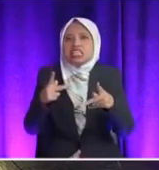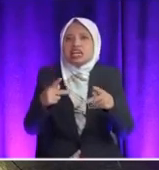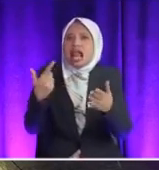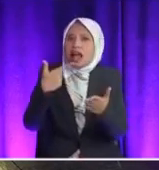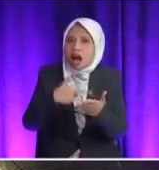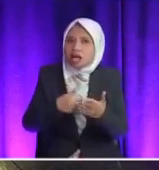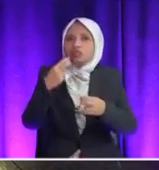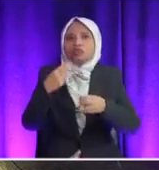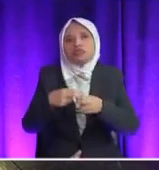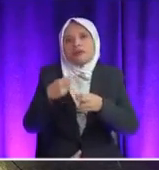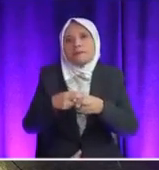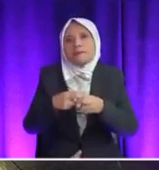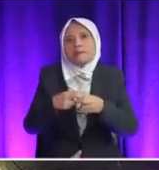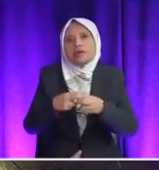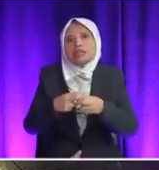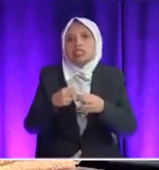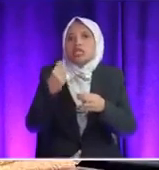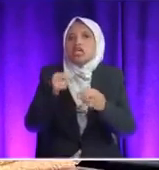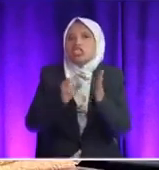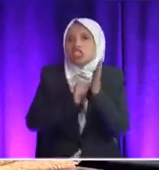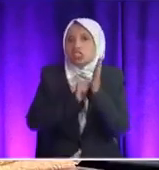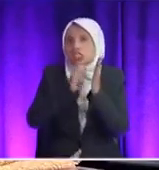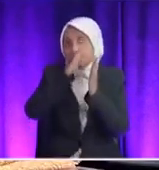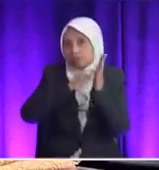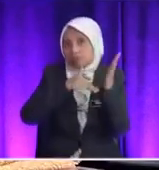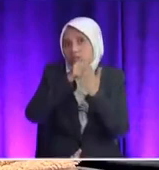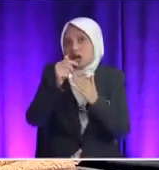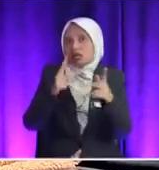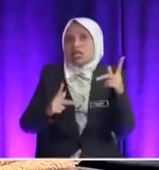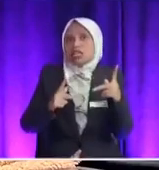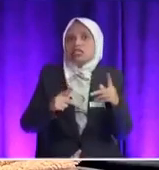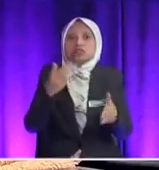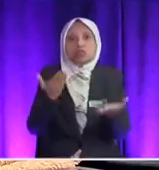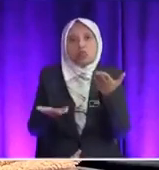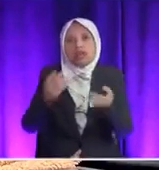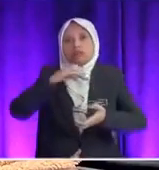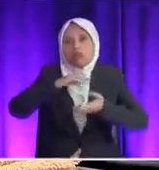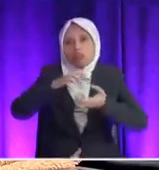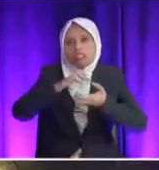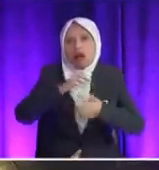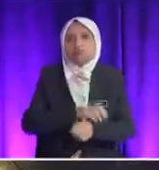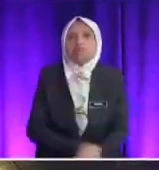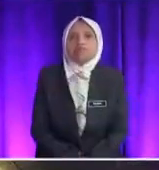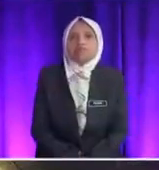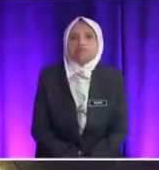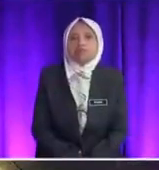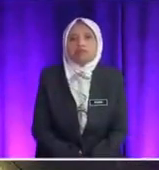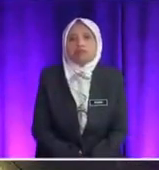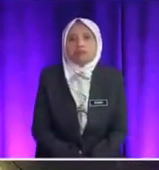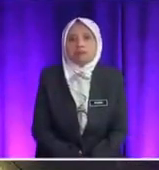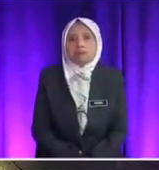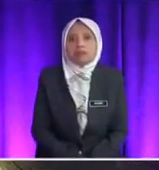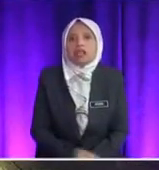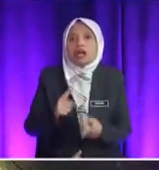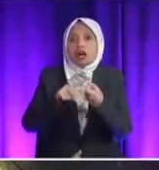salah-salah habis catcreature dan sebagai suatu kena pegang begini cara jadi ah ah Oke